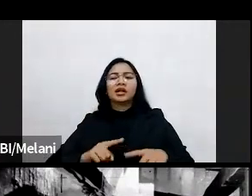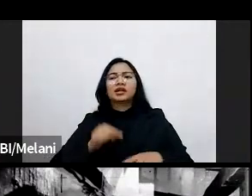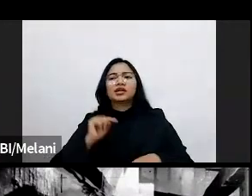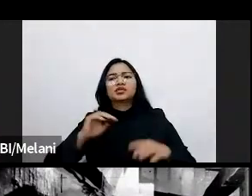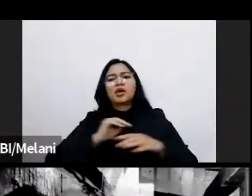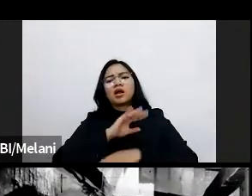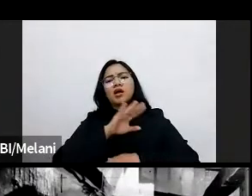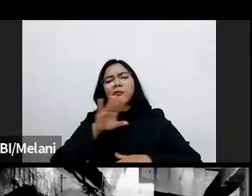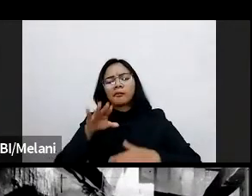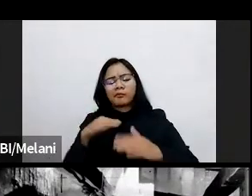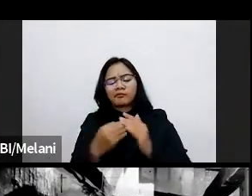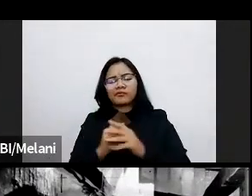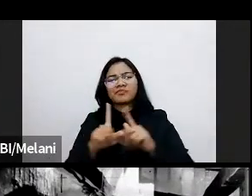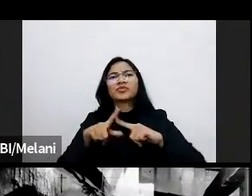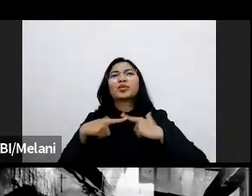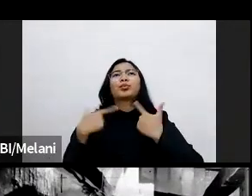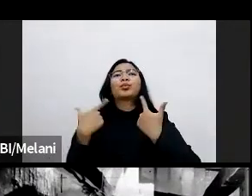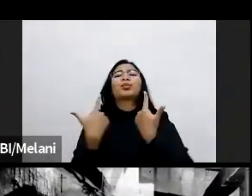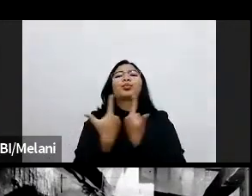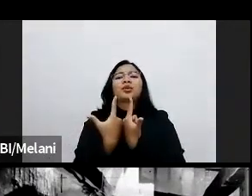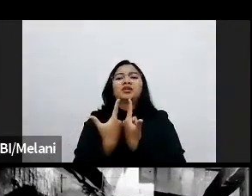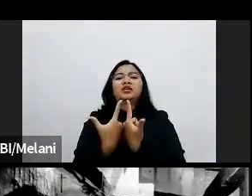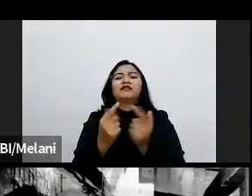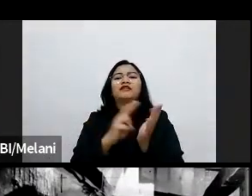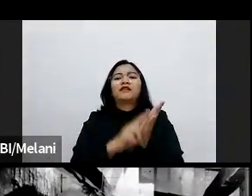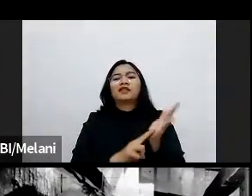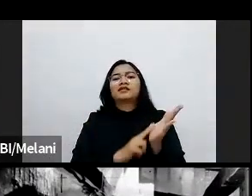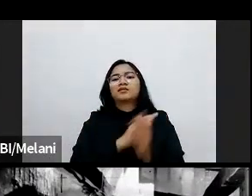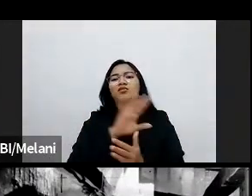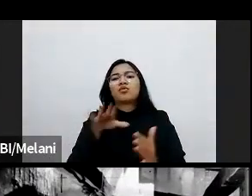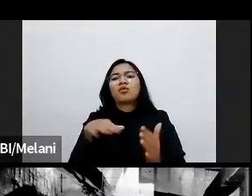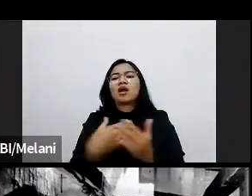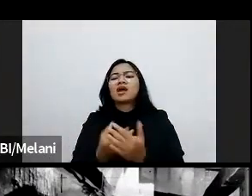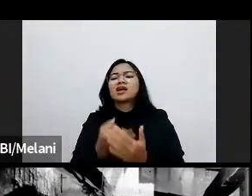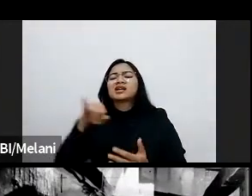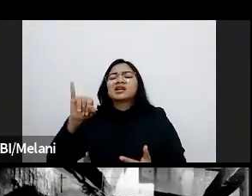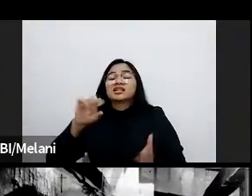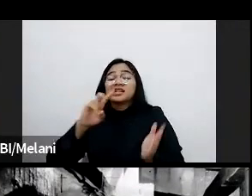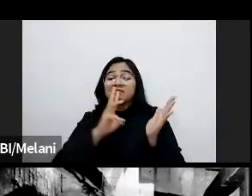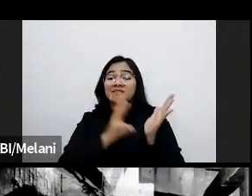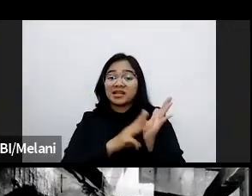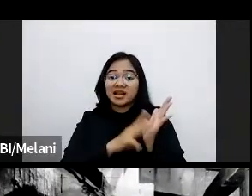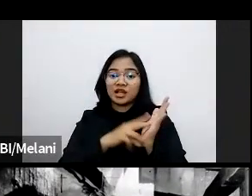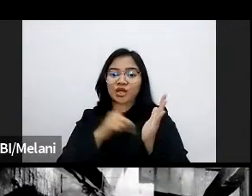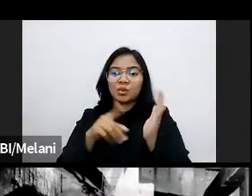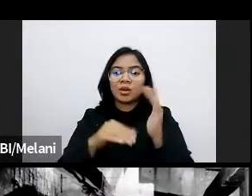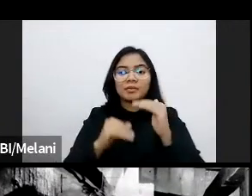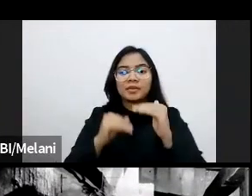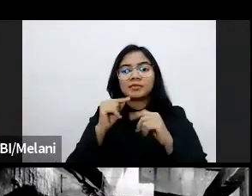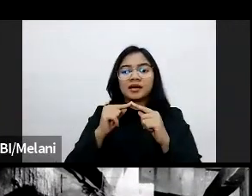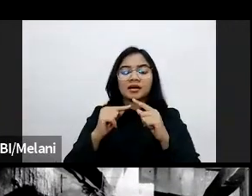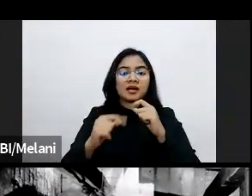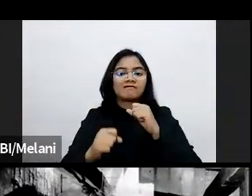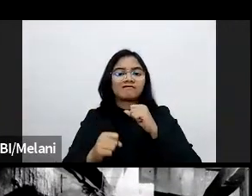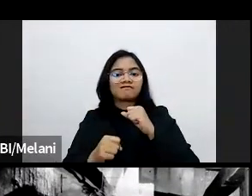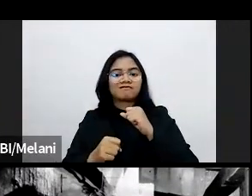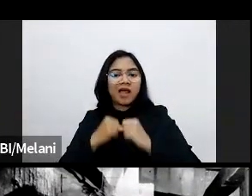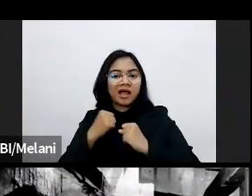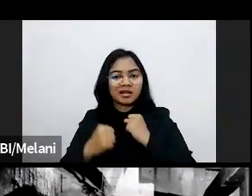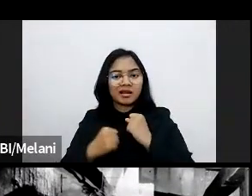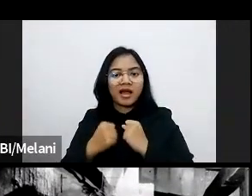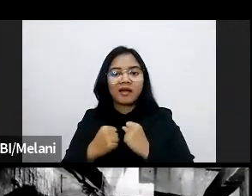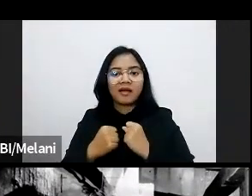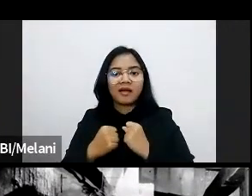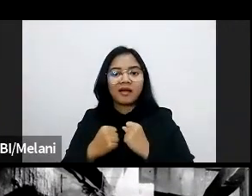gitu. Kan tetapi yang menjadi problem sebenarnya lebih pada pelaksanaannya seperti itu. Jadi kalau